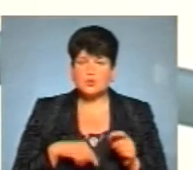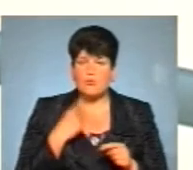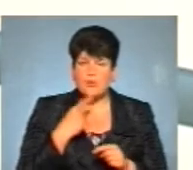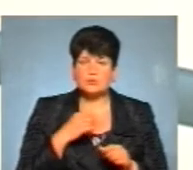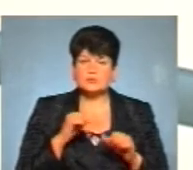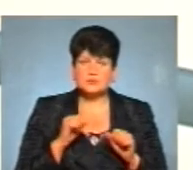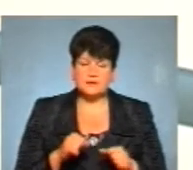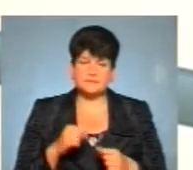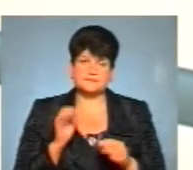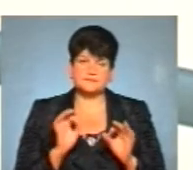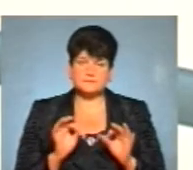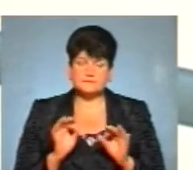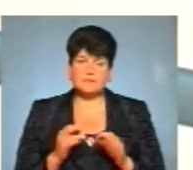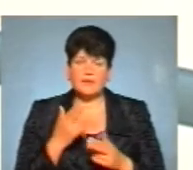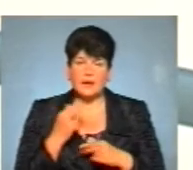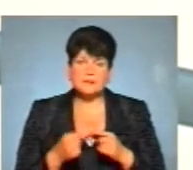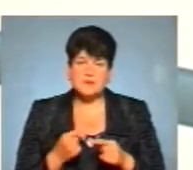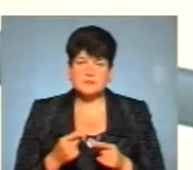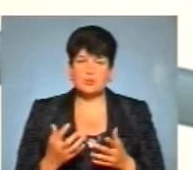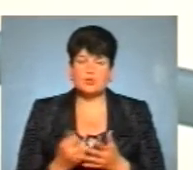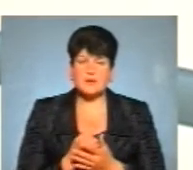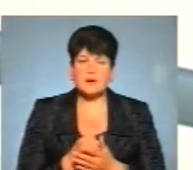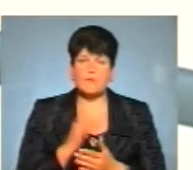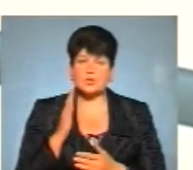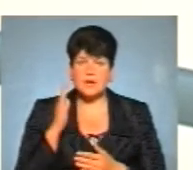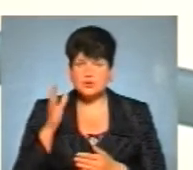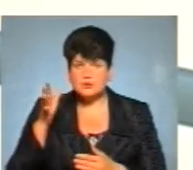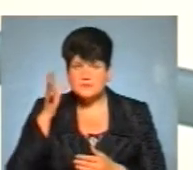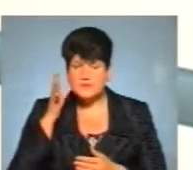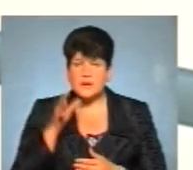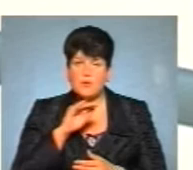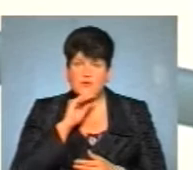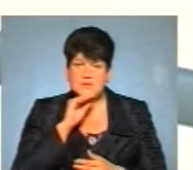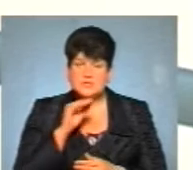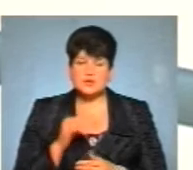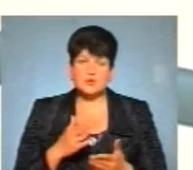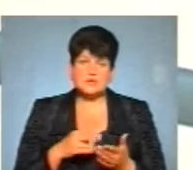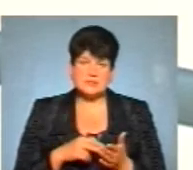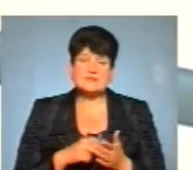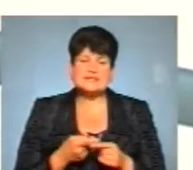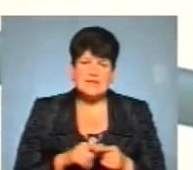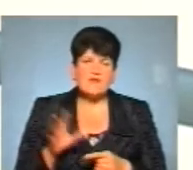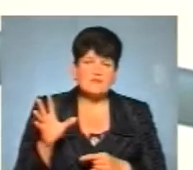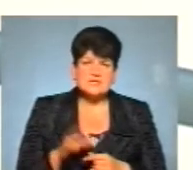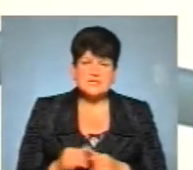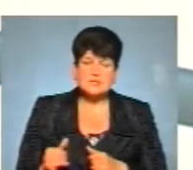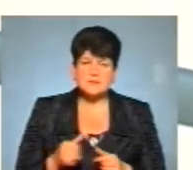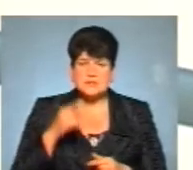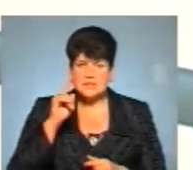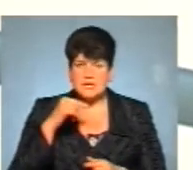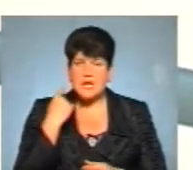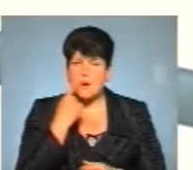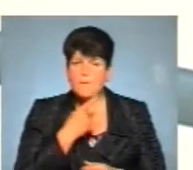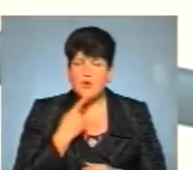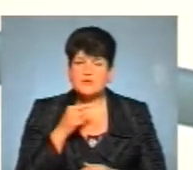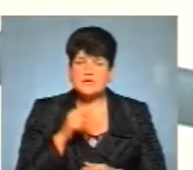адекватної адаптації, здобуття подальшої освіти, далі професійного становлення, так, все це забезпечує знання мови